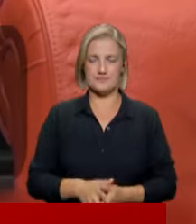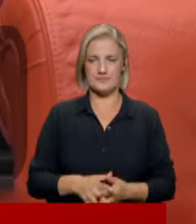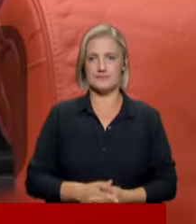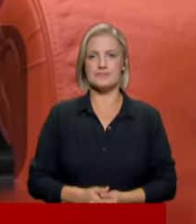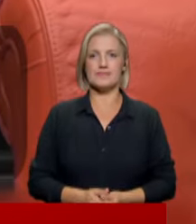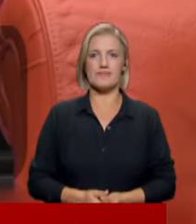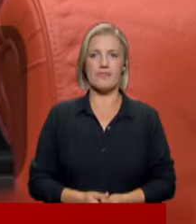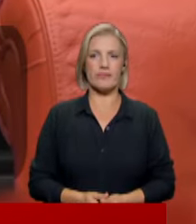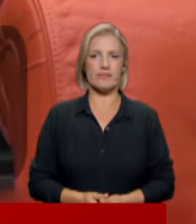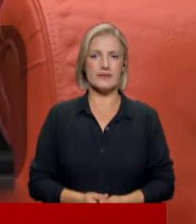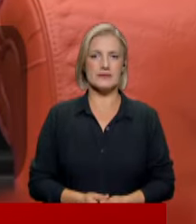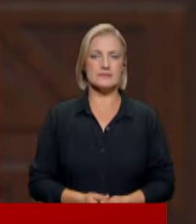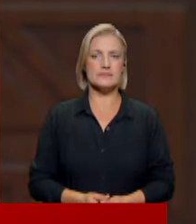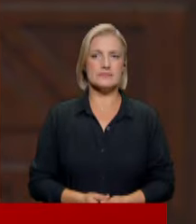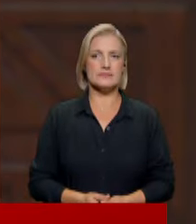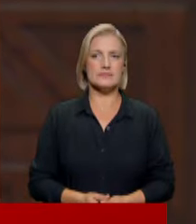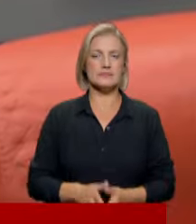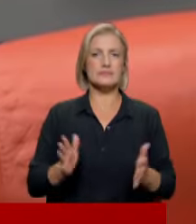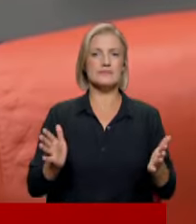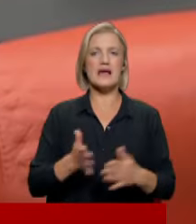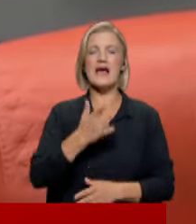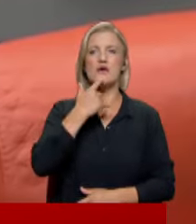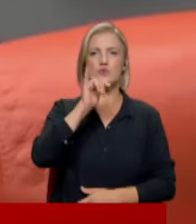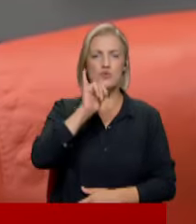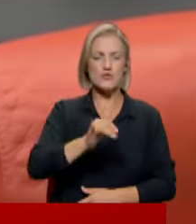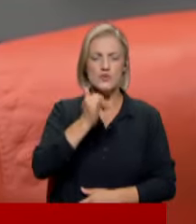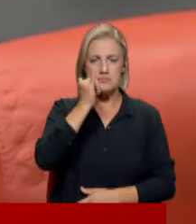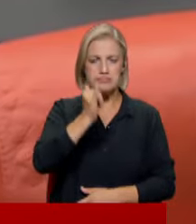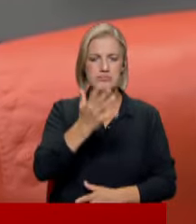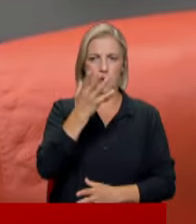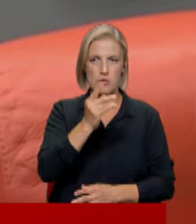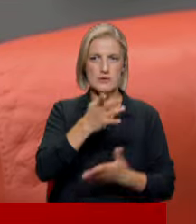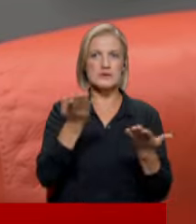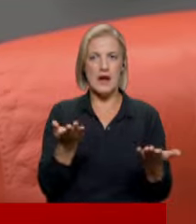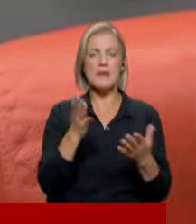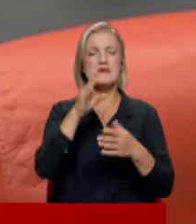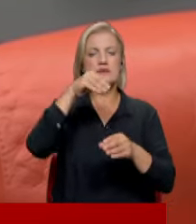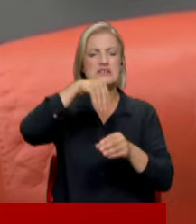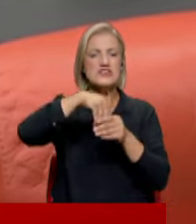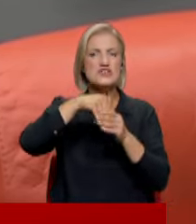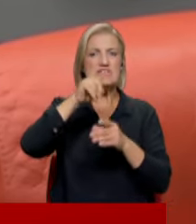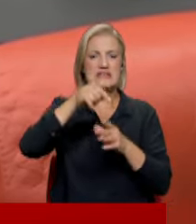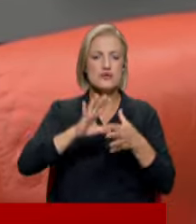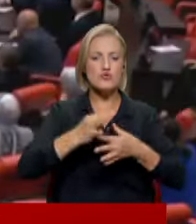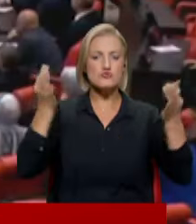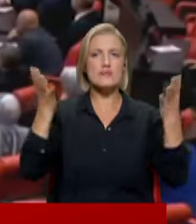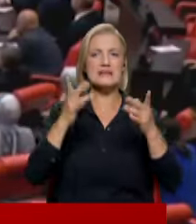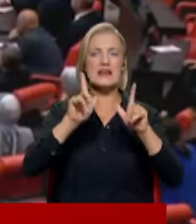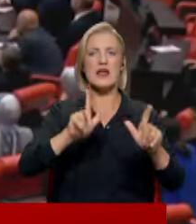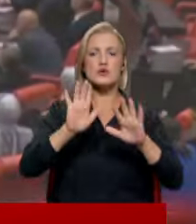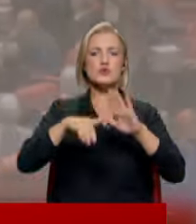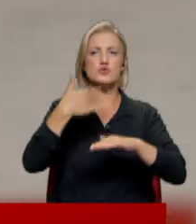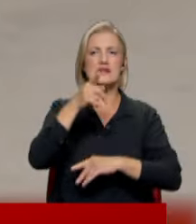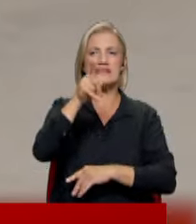Değildir. Evet, söz demek. Eğer hakaret de olmuşsa o da söze dahildir. Sözün içinden halledilmesi gerekir.